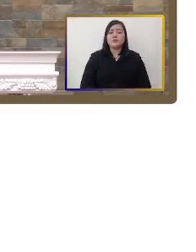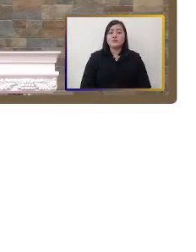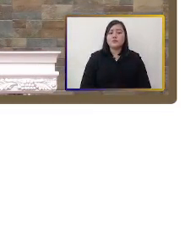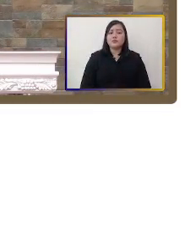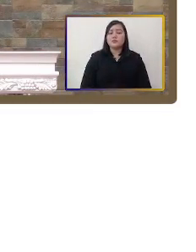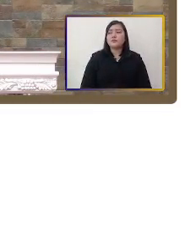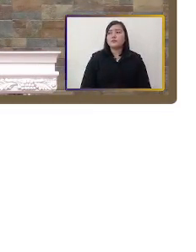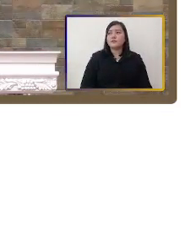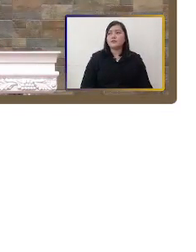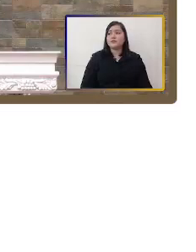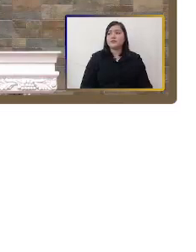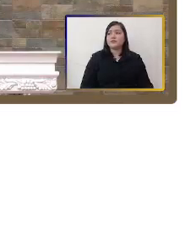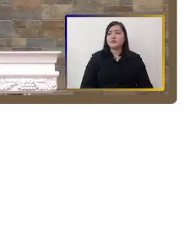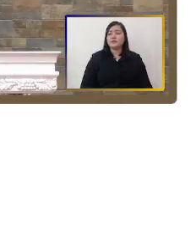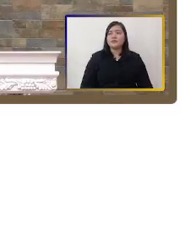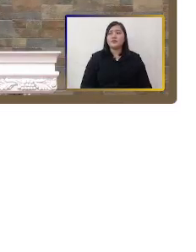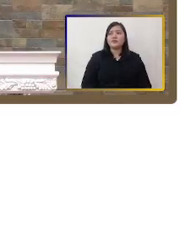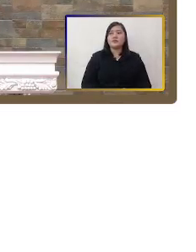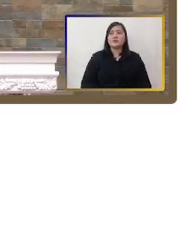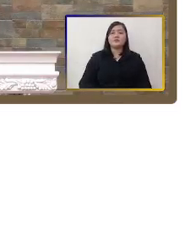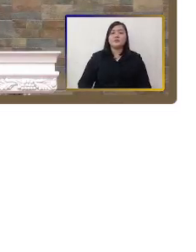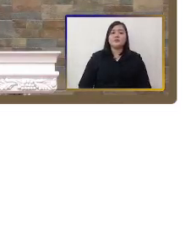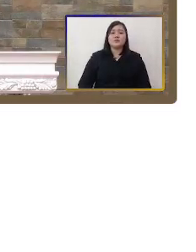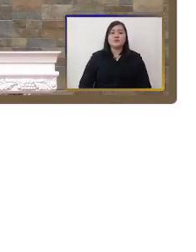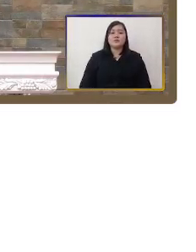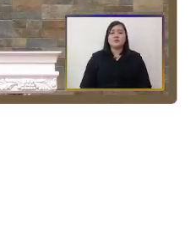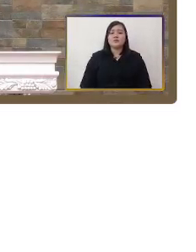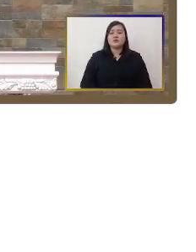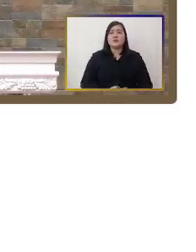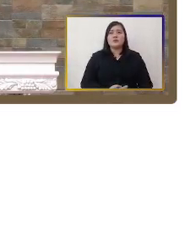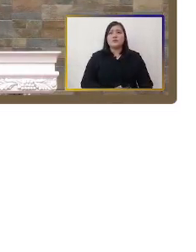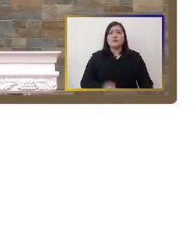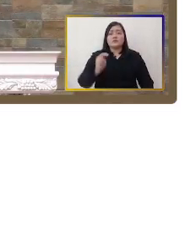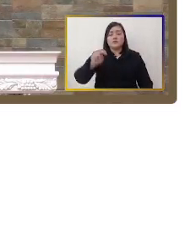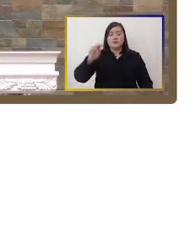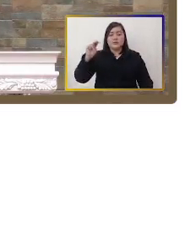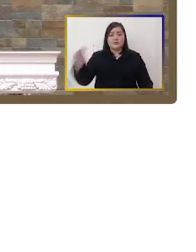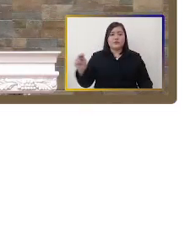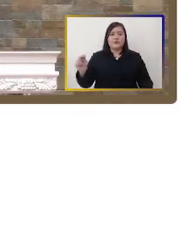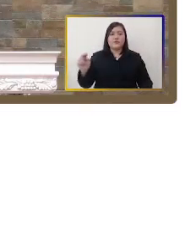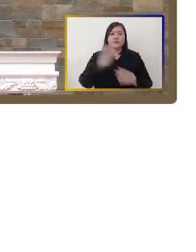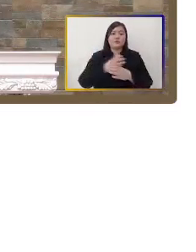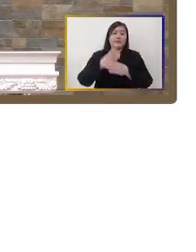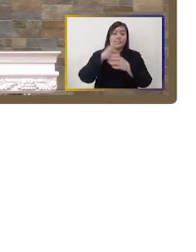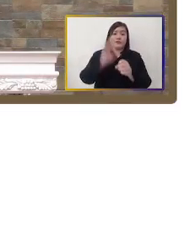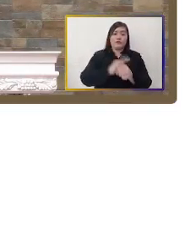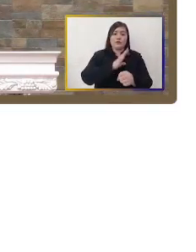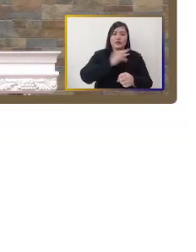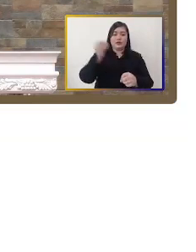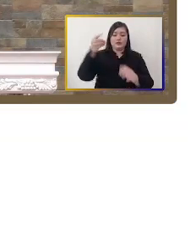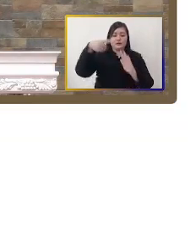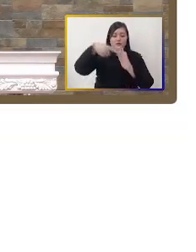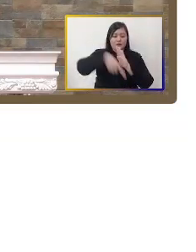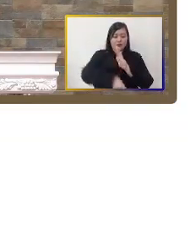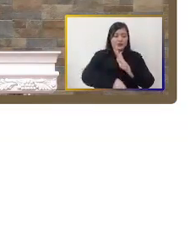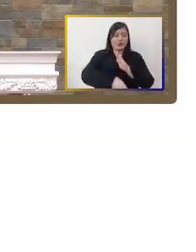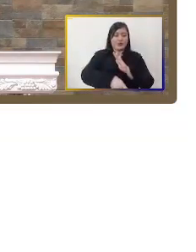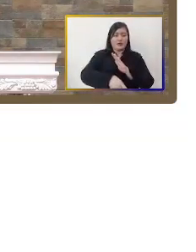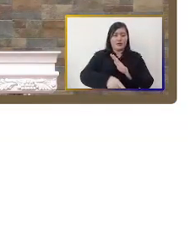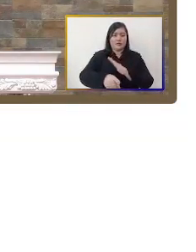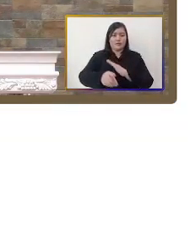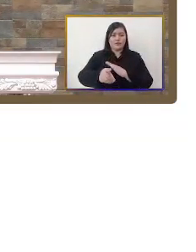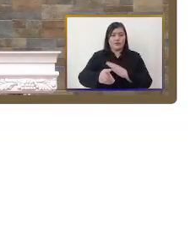research dito is because, of course, I don't know kung alam po na iba sa inyo, isa sa mga protektadong lugar sa mundo ay